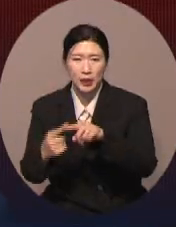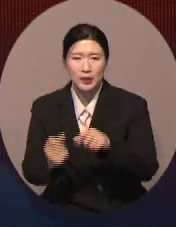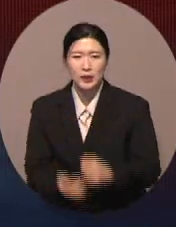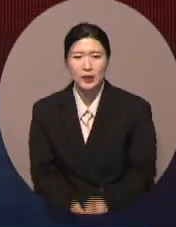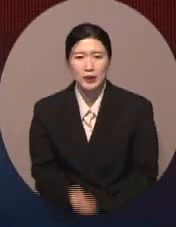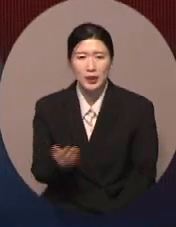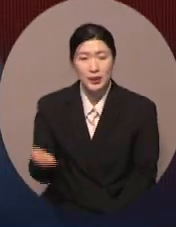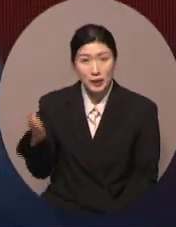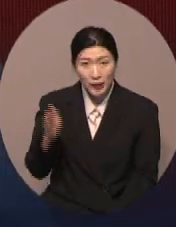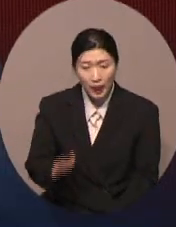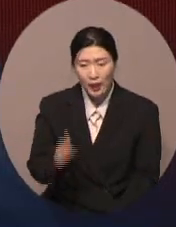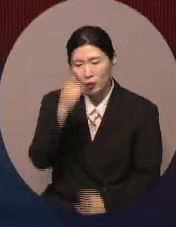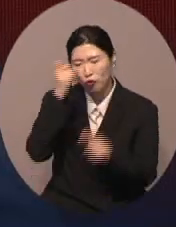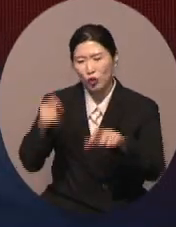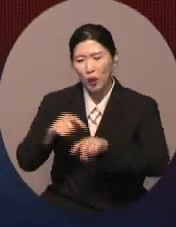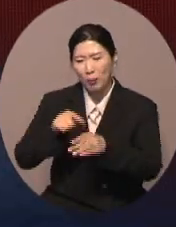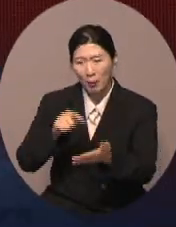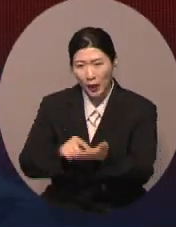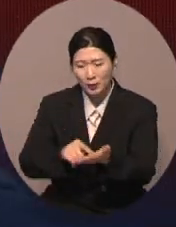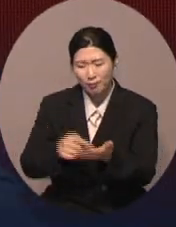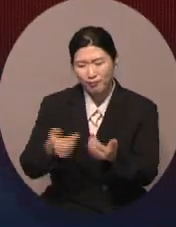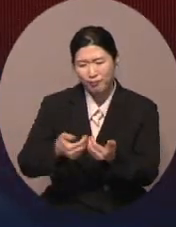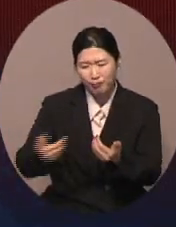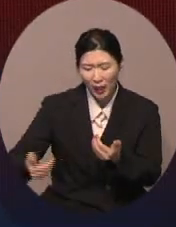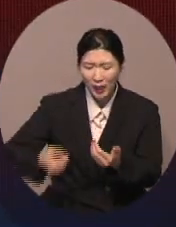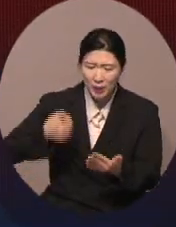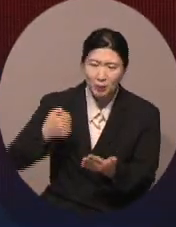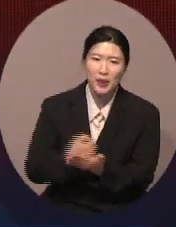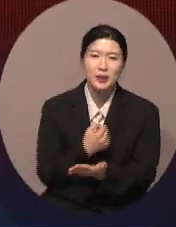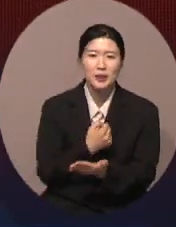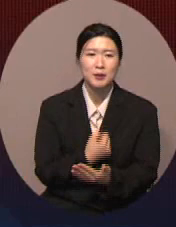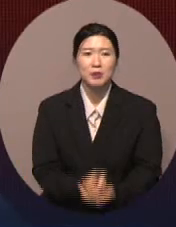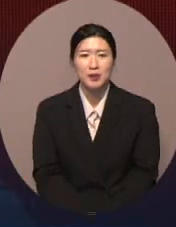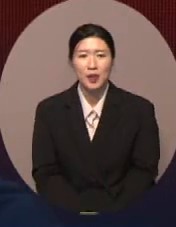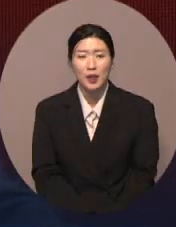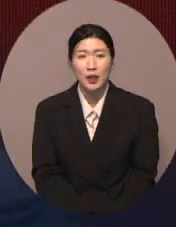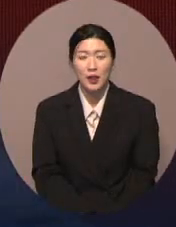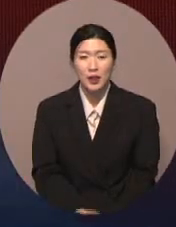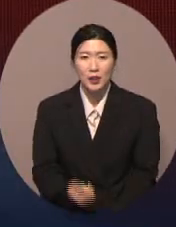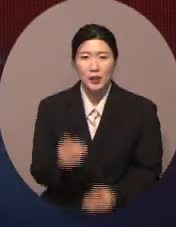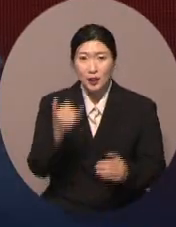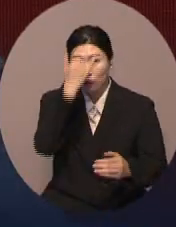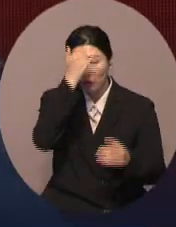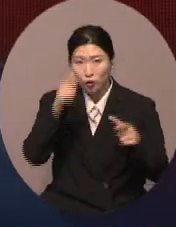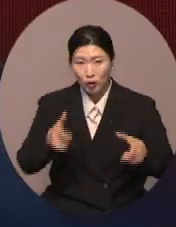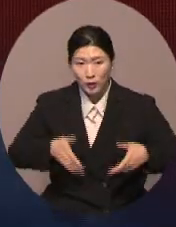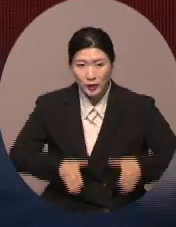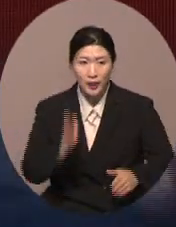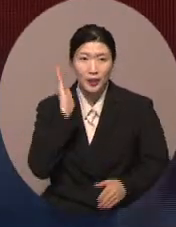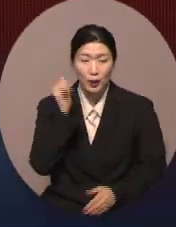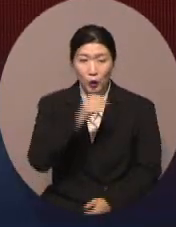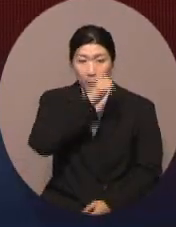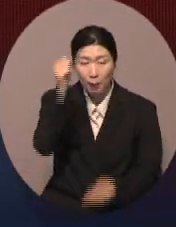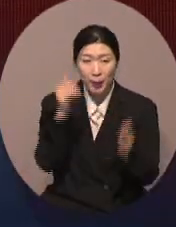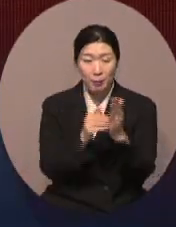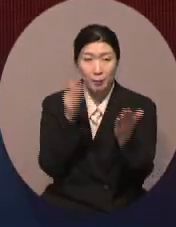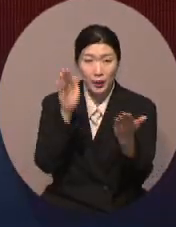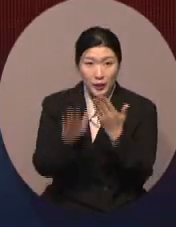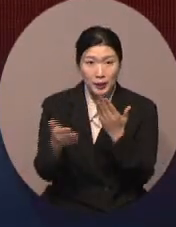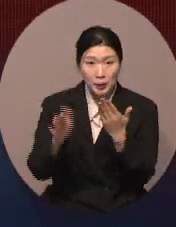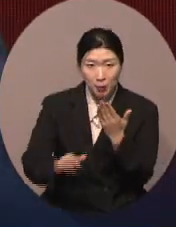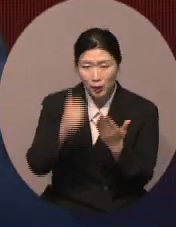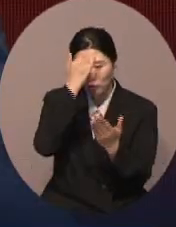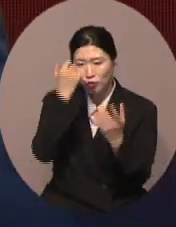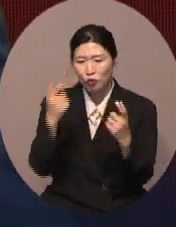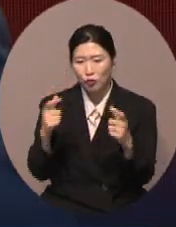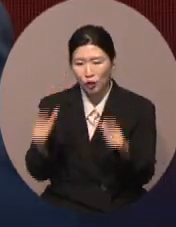그런데 우리는 충청의 민심을 잃었습니다. 충청 출신의 대통령을 배출하고도 충청을 못